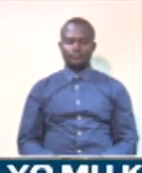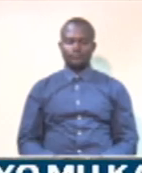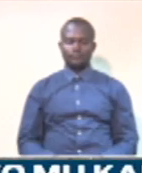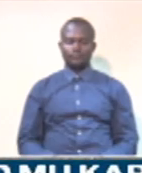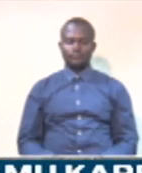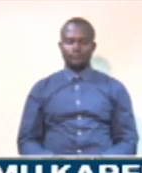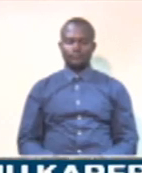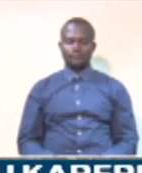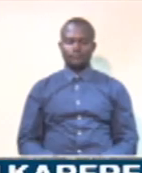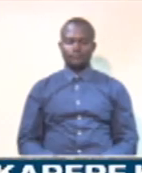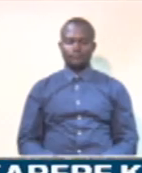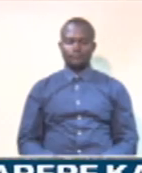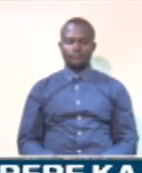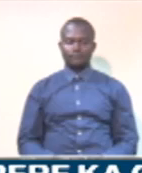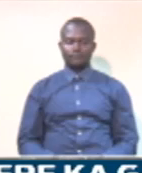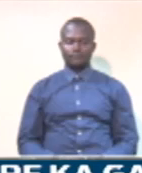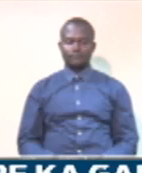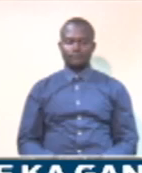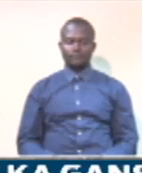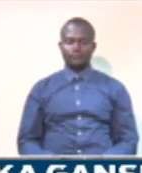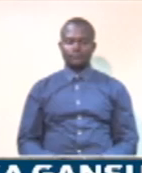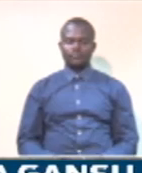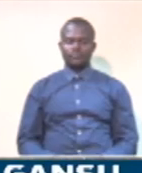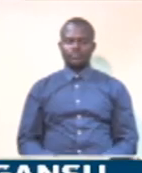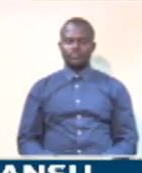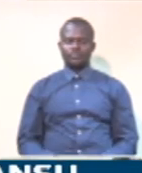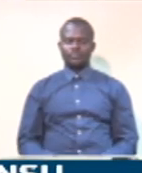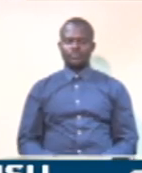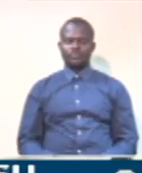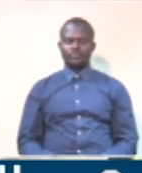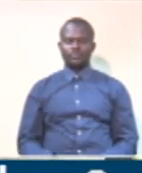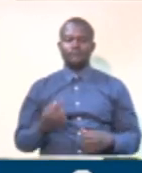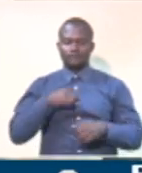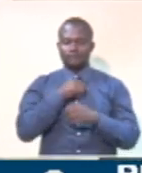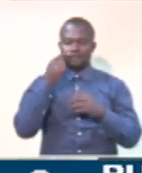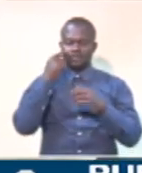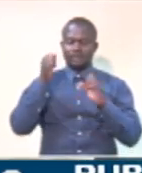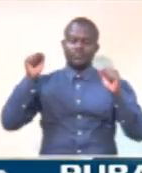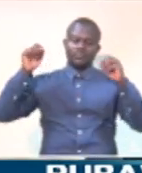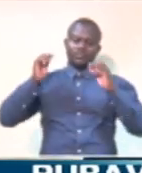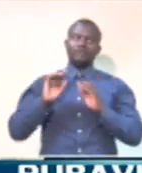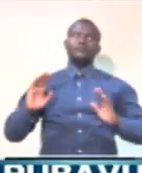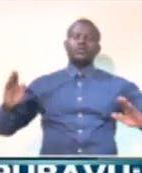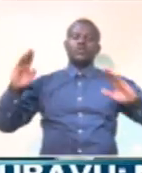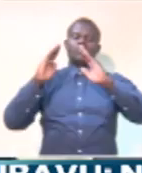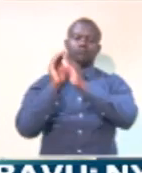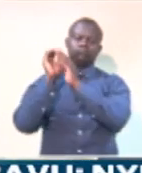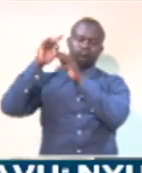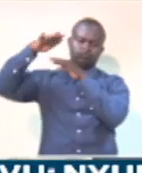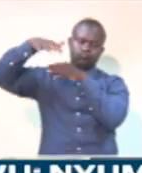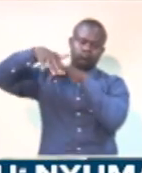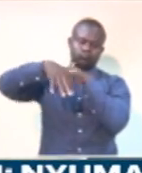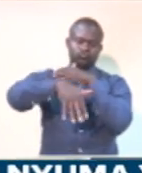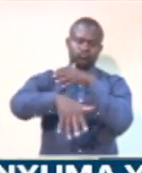tulilala kila muntu alala tu bien alifurahi Twabonye umushongi uva mu kirunga uzugana mu